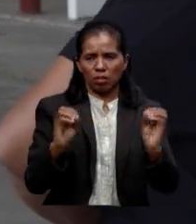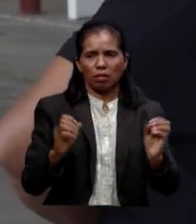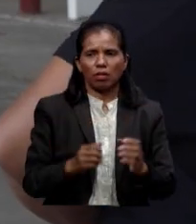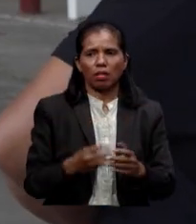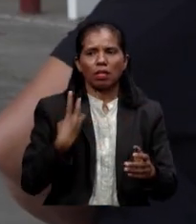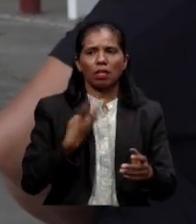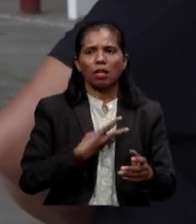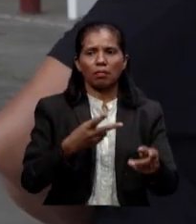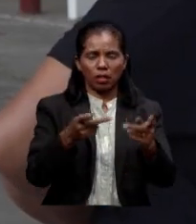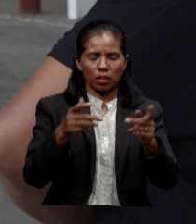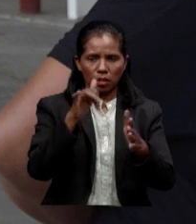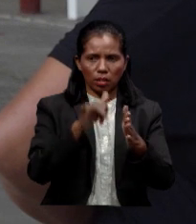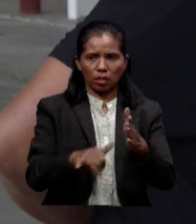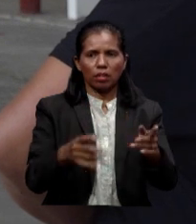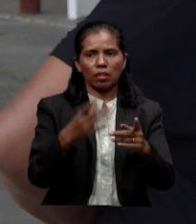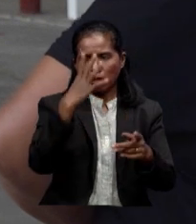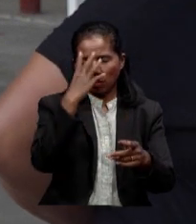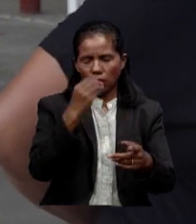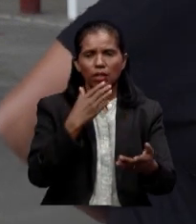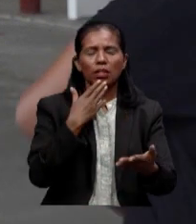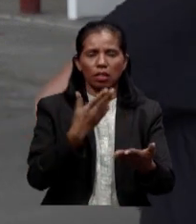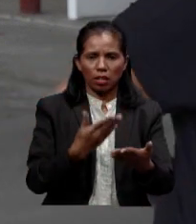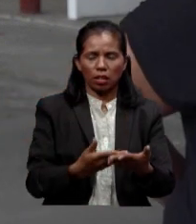kami helai ini kondisi un toba fatin dia